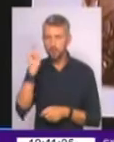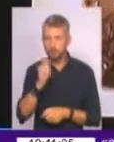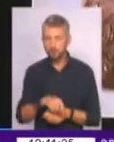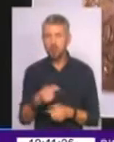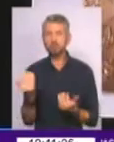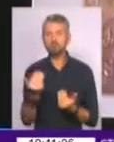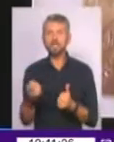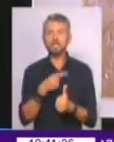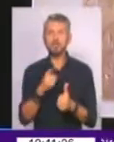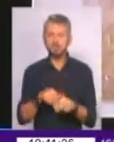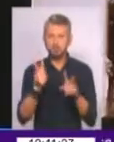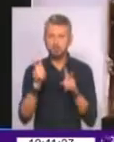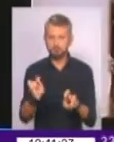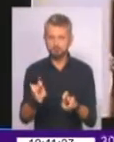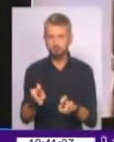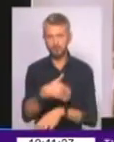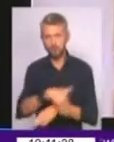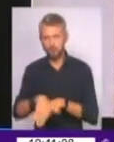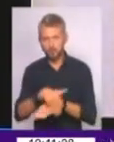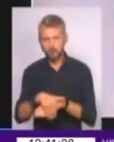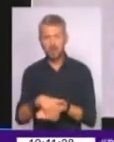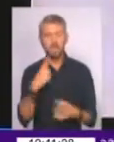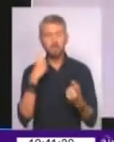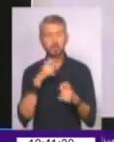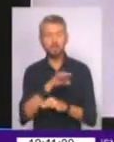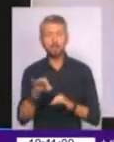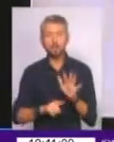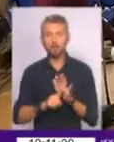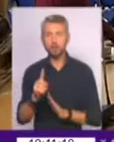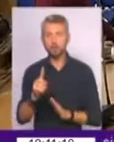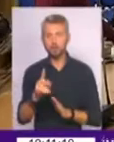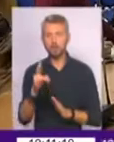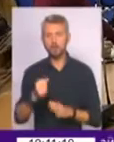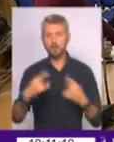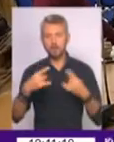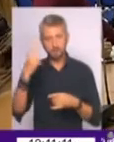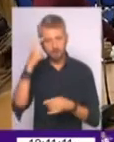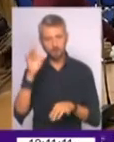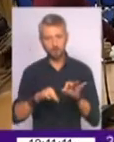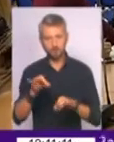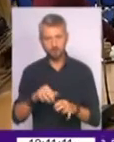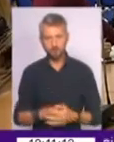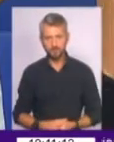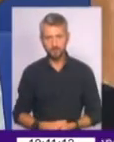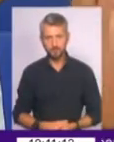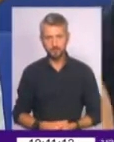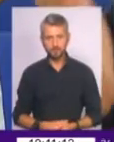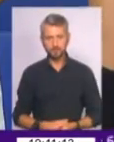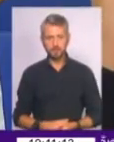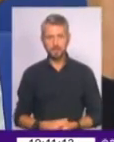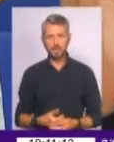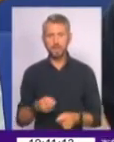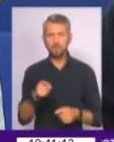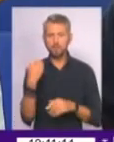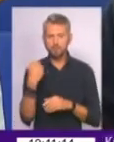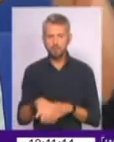тій чи іншій локації у місті. Інформаційний проєкт стартує на телеканалі «Київ» вже восени. Він вже просвітницький, він